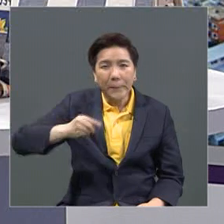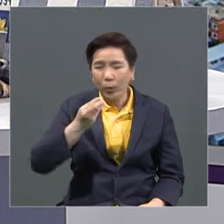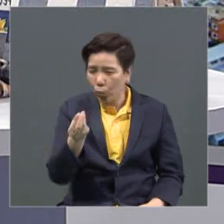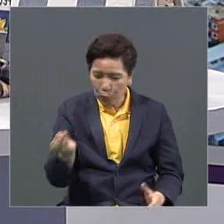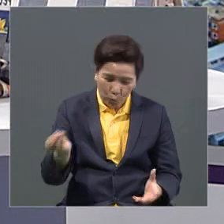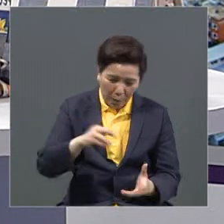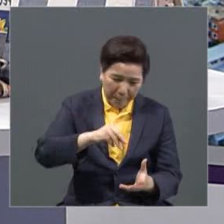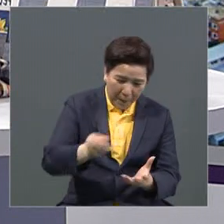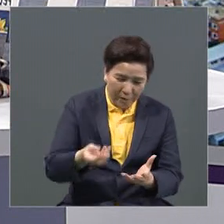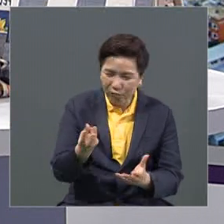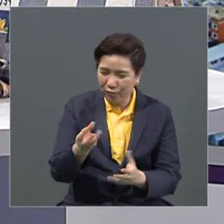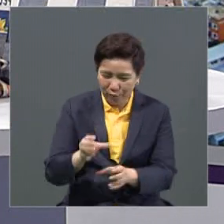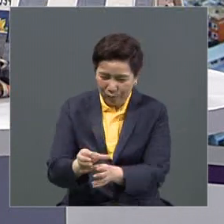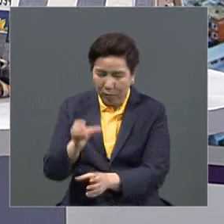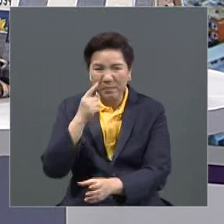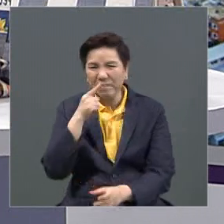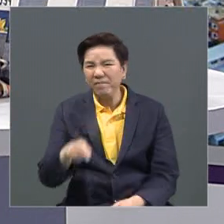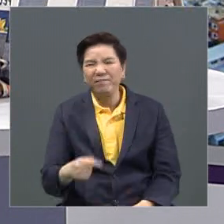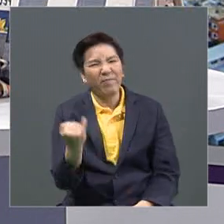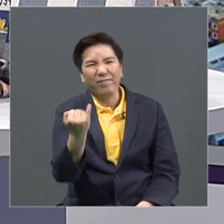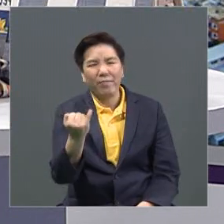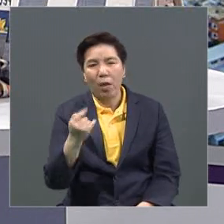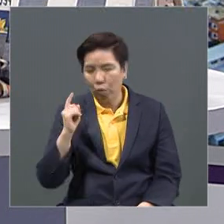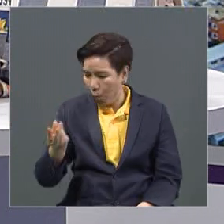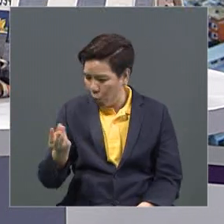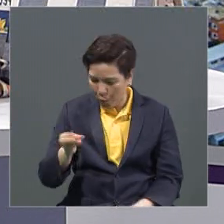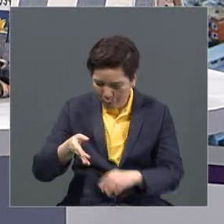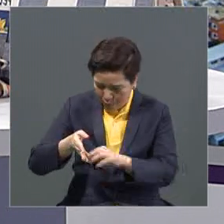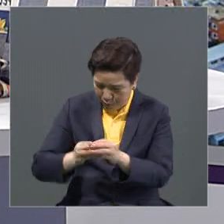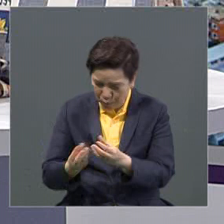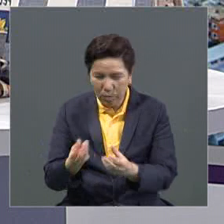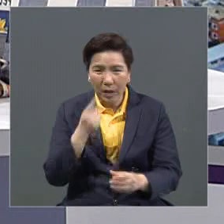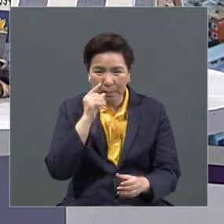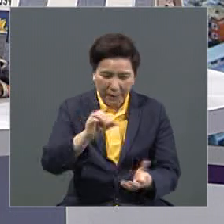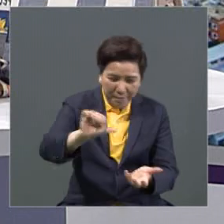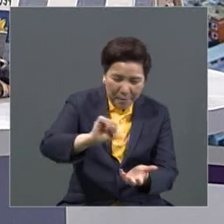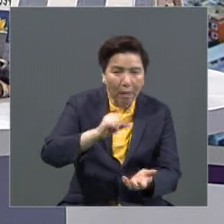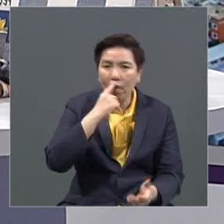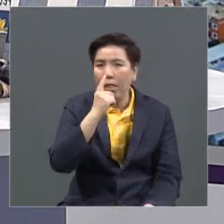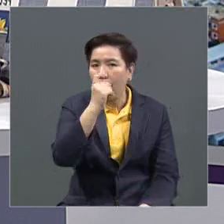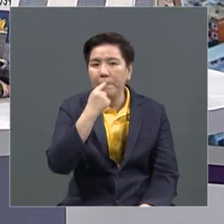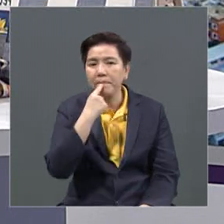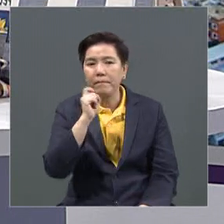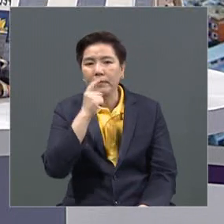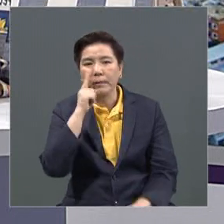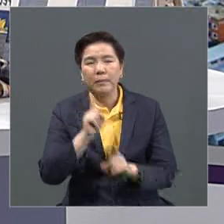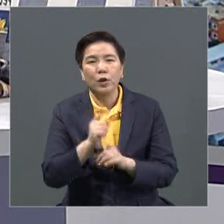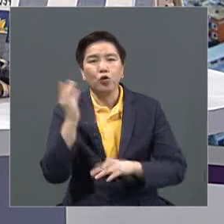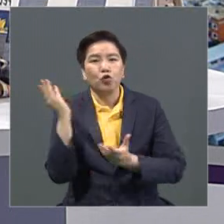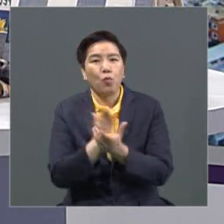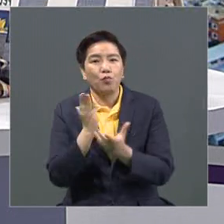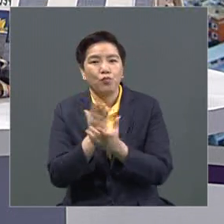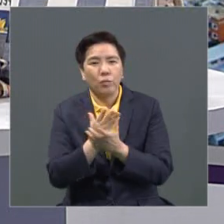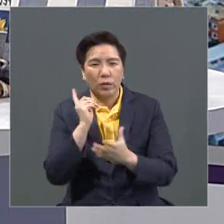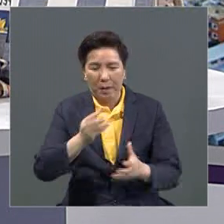มะนาวใช้มะนาวที่เป็นขวดมันไม่ได้กลิ่นเนาะใช่ค่ะมันไม่มันแทนไม่ได้อ่ะจริงๆอ่ะยกตัวอย่างเช่นเมนูส้มตำแบบเนี้ยก็